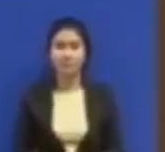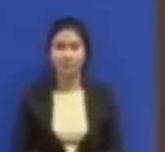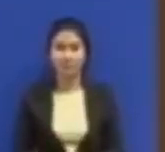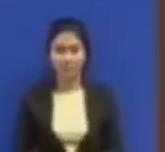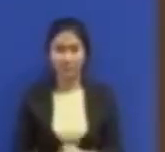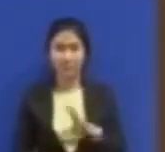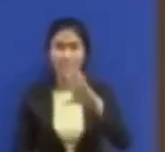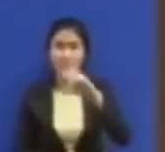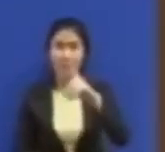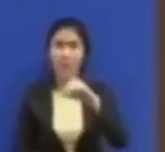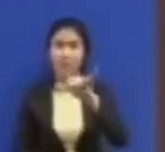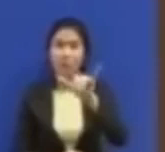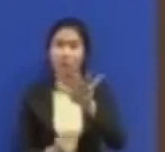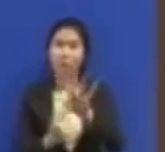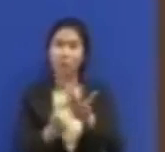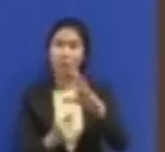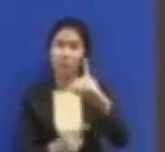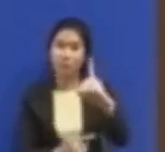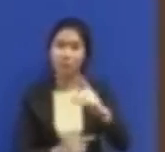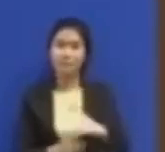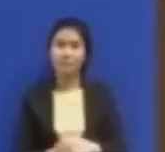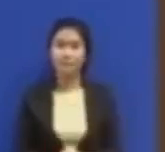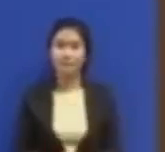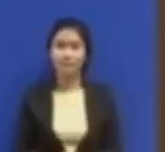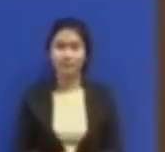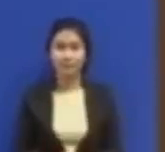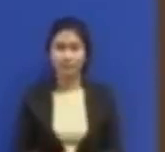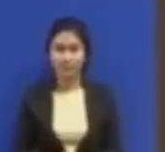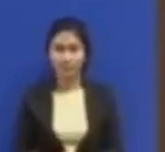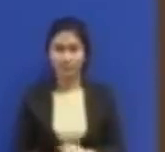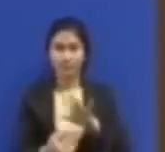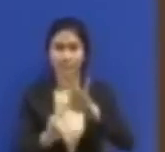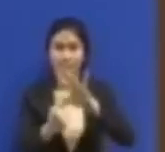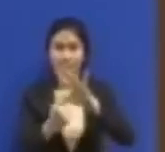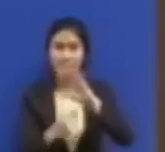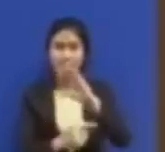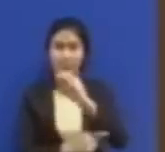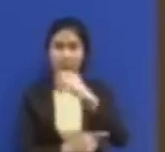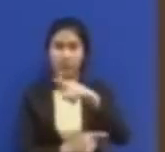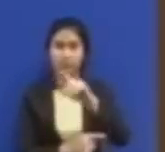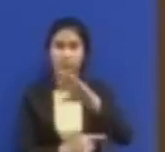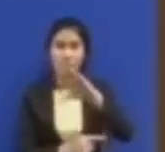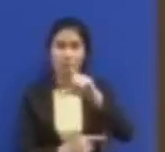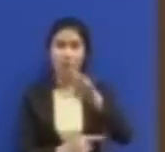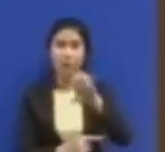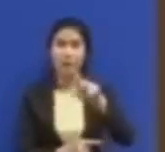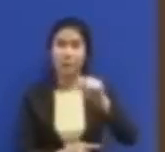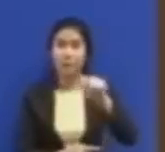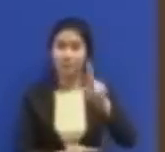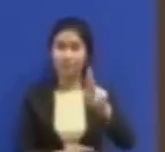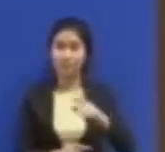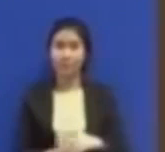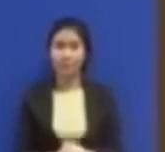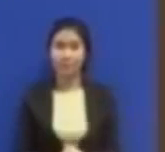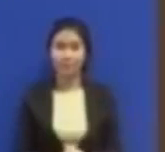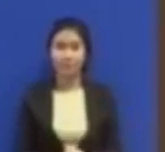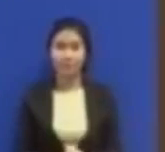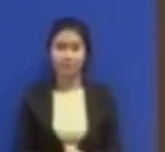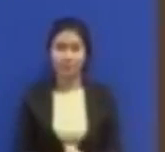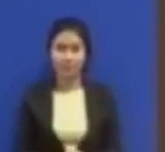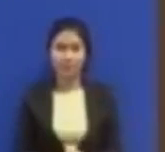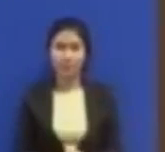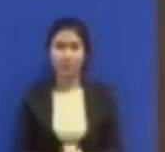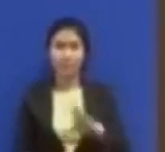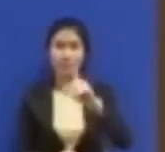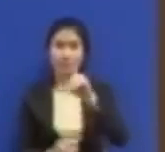สุวรรณมาศ38นายชลิตแก้วจินดา 39พลตำรวจเอกชัชวา